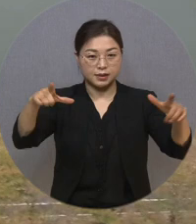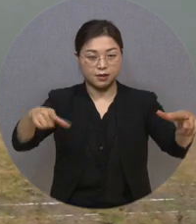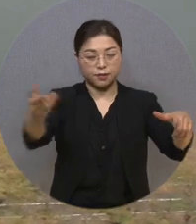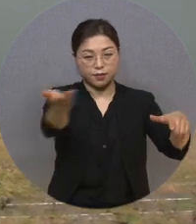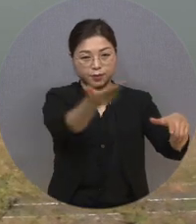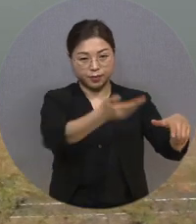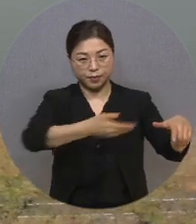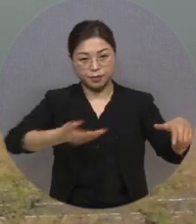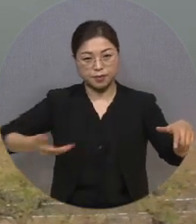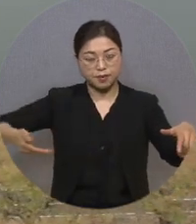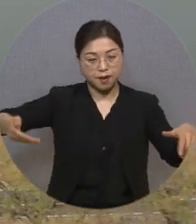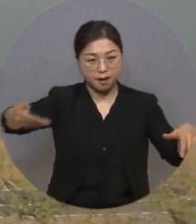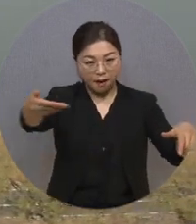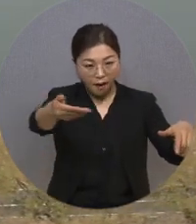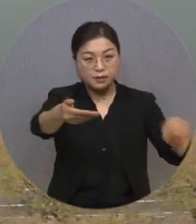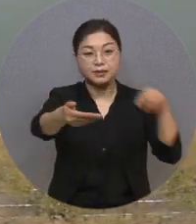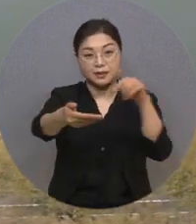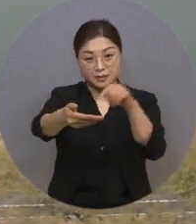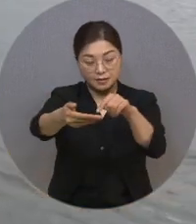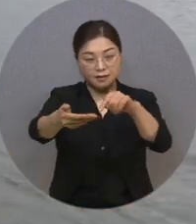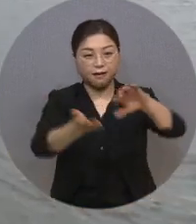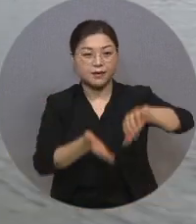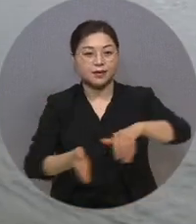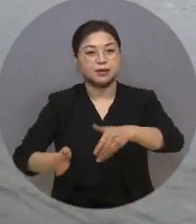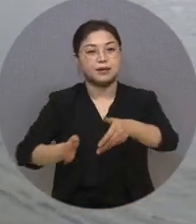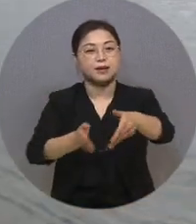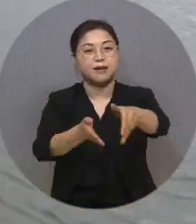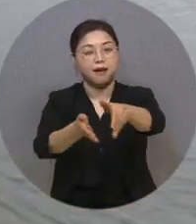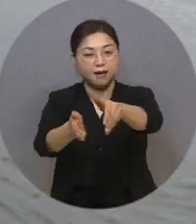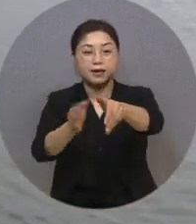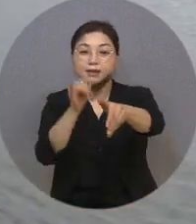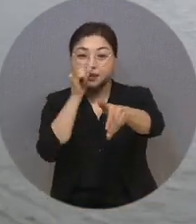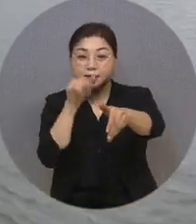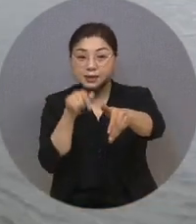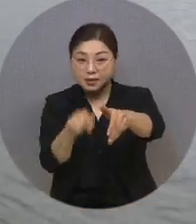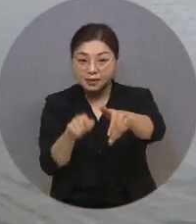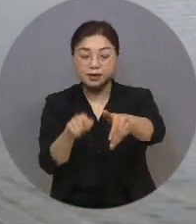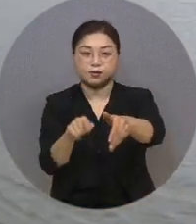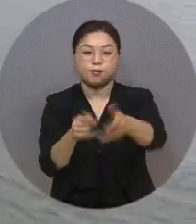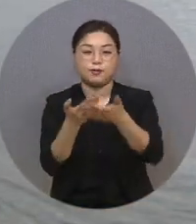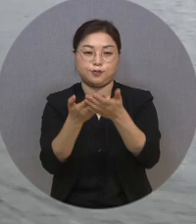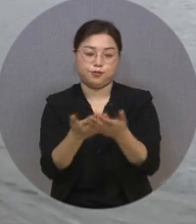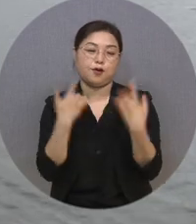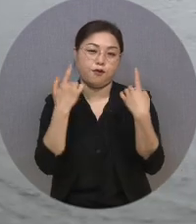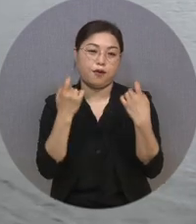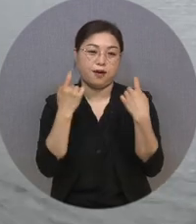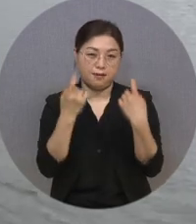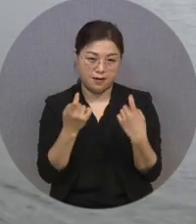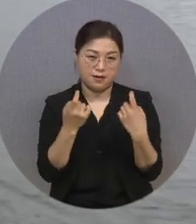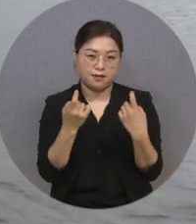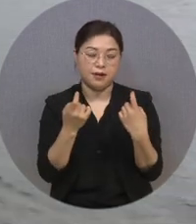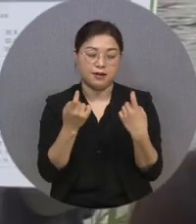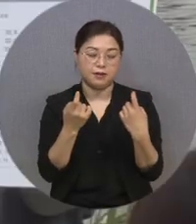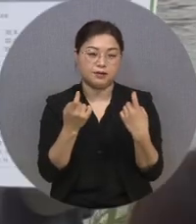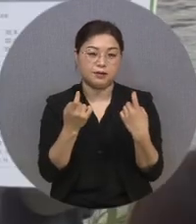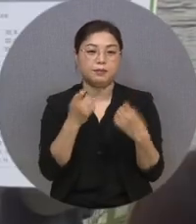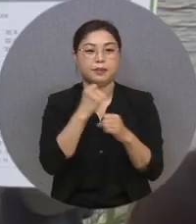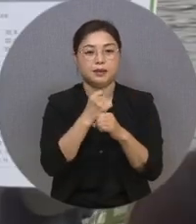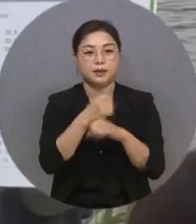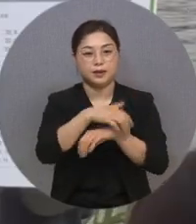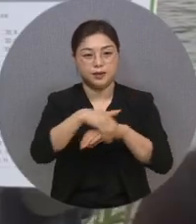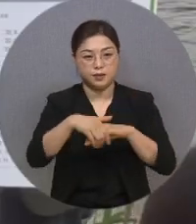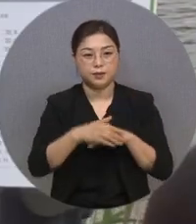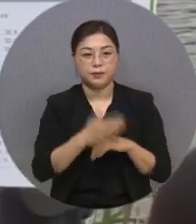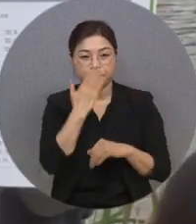수 있는 색다른 이동수단인 동천 백길이 열려 핵심 관광 콘텐츠로 부상할 전망입니다.